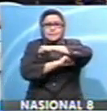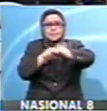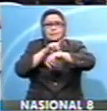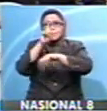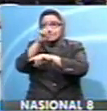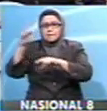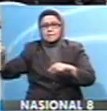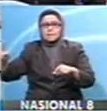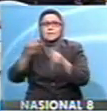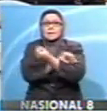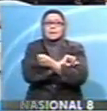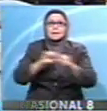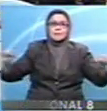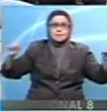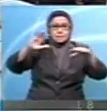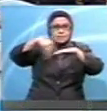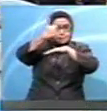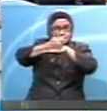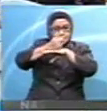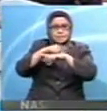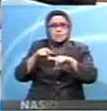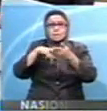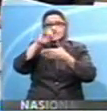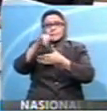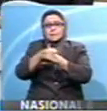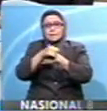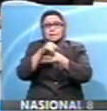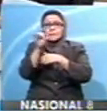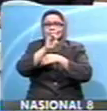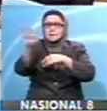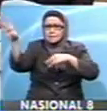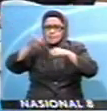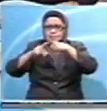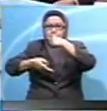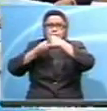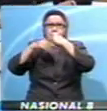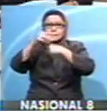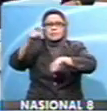Kinabalu siap dibina projek terbabit sekaligus dapat menjimatkan kos dan masa